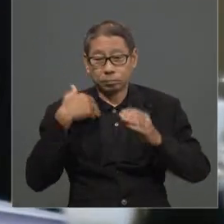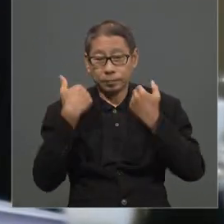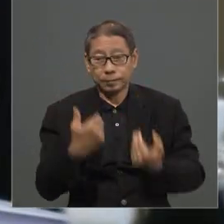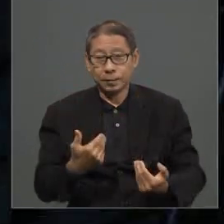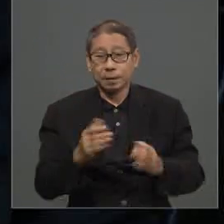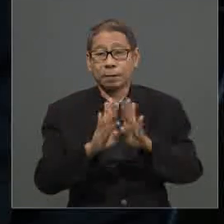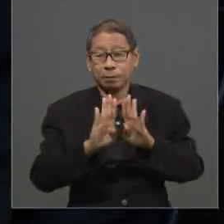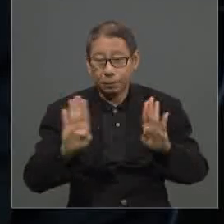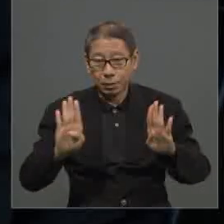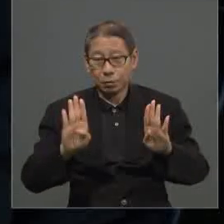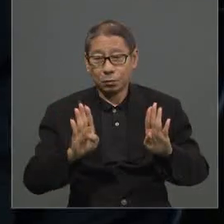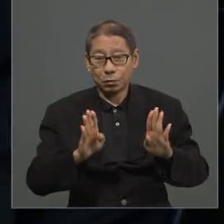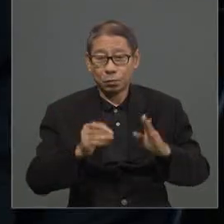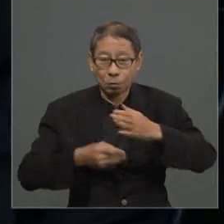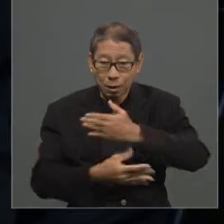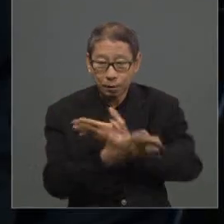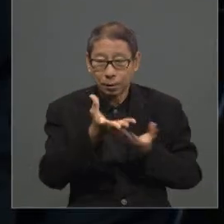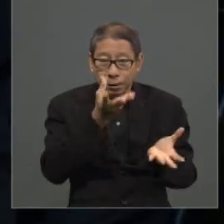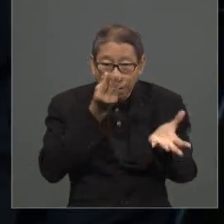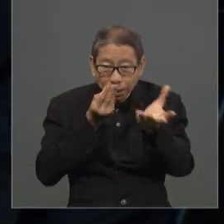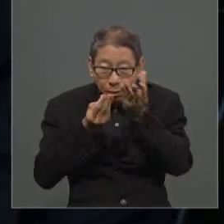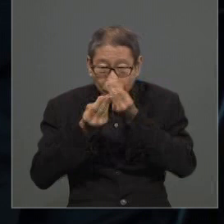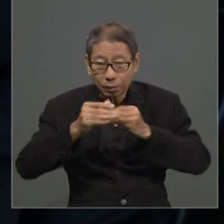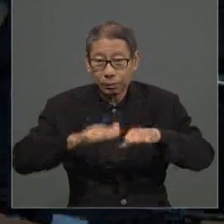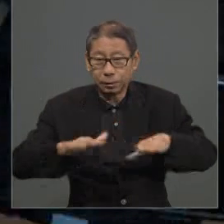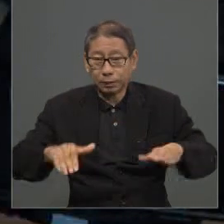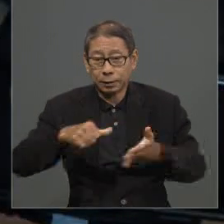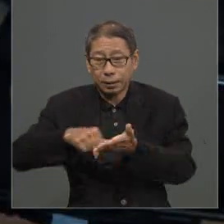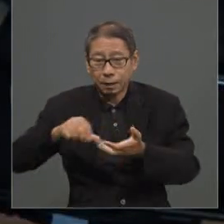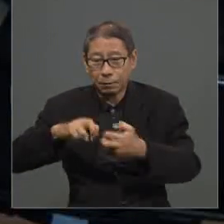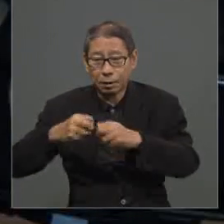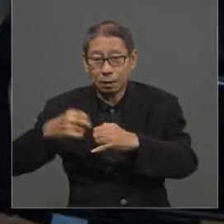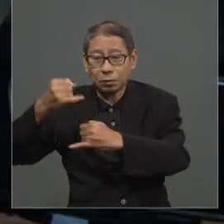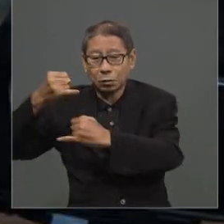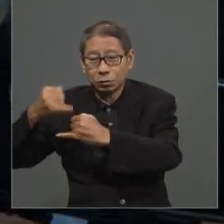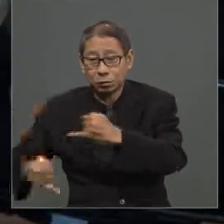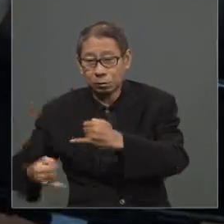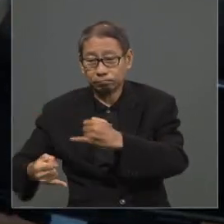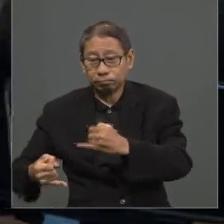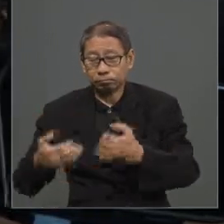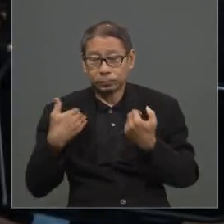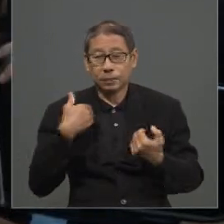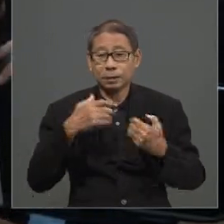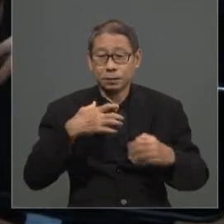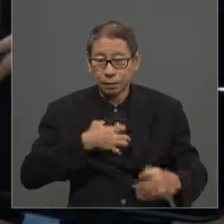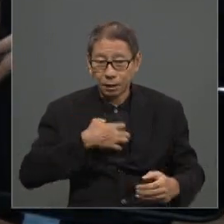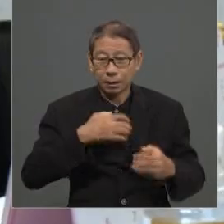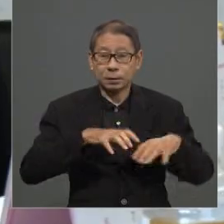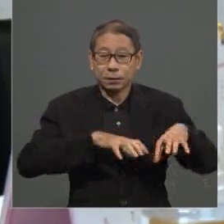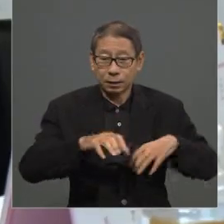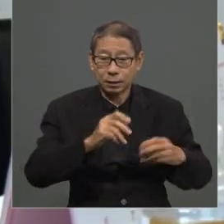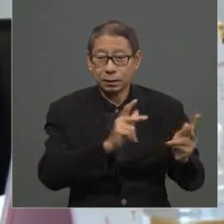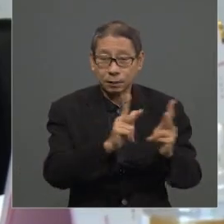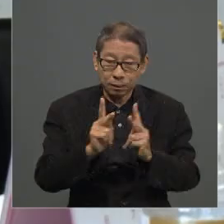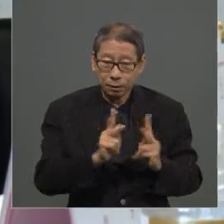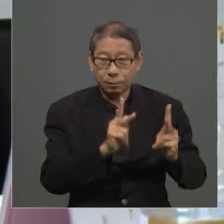เปิดโอกาสในการเรียนรู้ของเด็กไม่อยากให้ไปแก้ปัญหาที่ปลายเหตุนะเพียงแต่ว่ายังไงก็ตามควรที่จะสังคายนาจัดกิจกรรมทัศนศึกษา